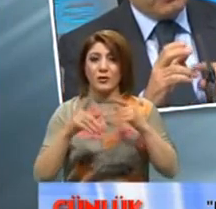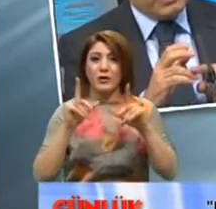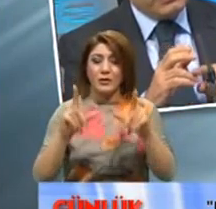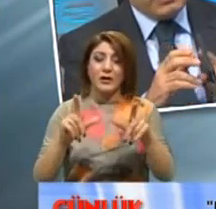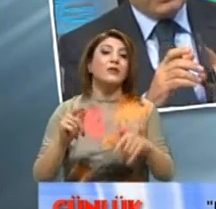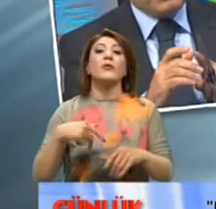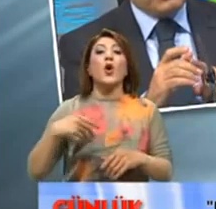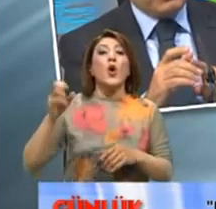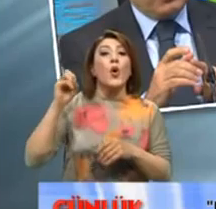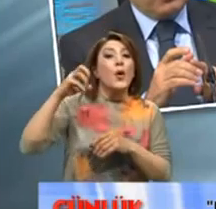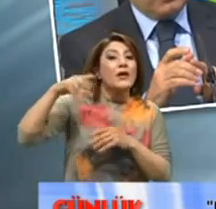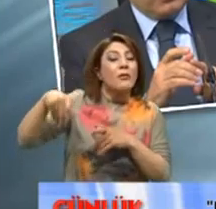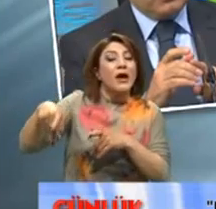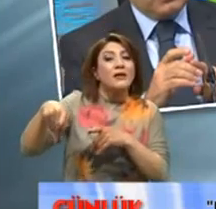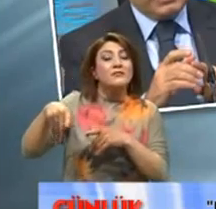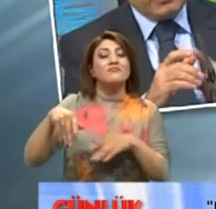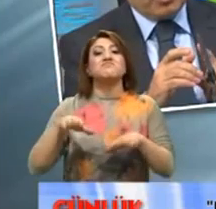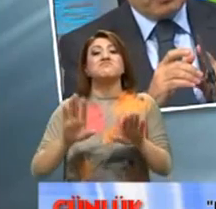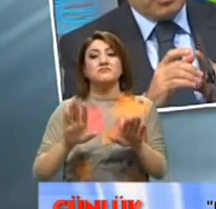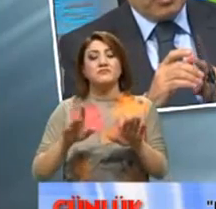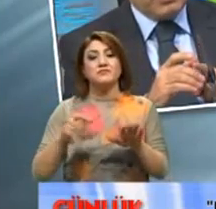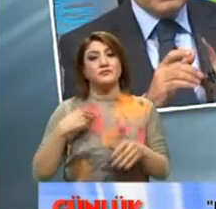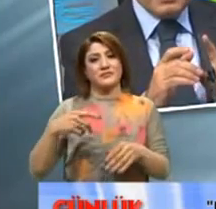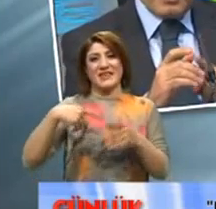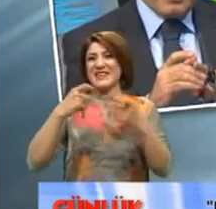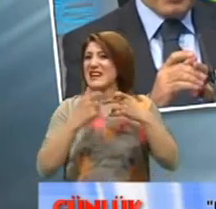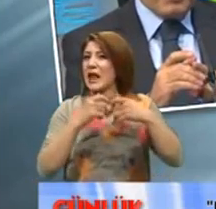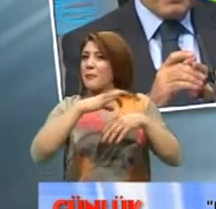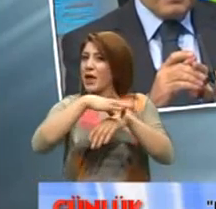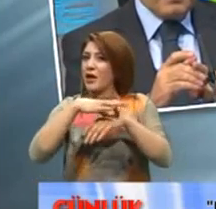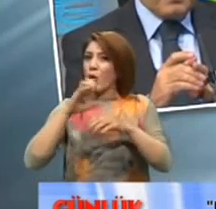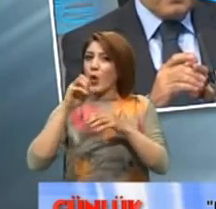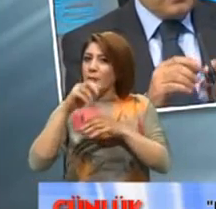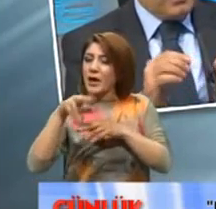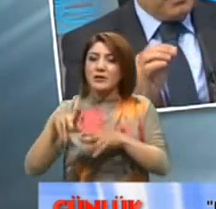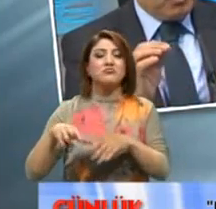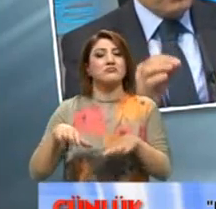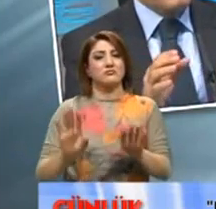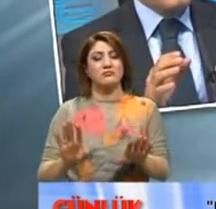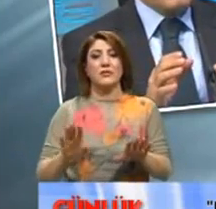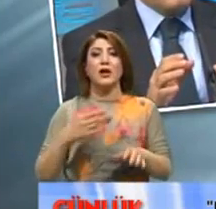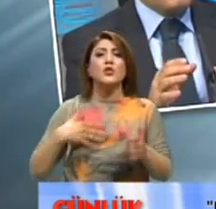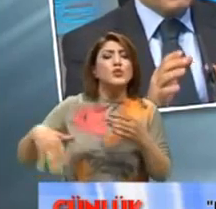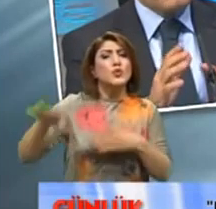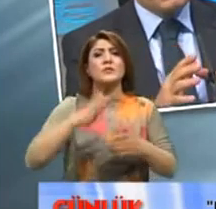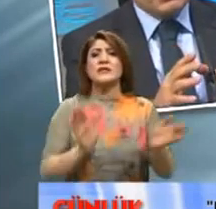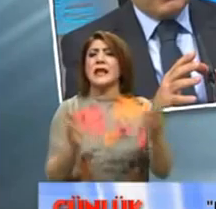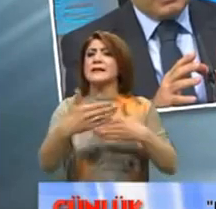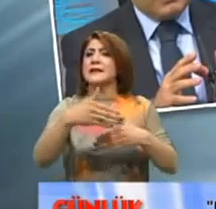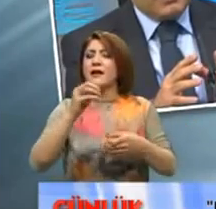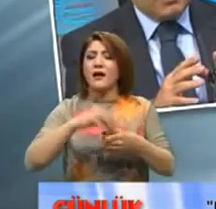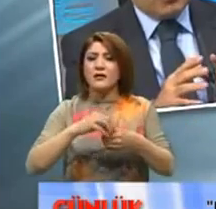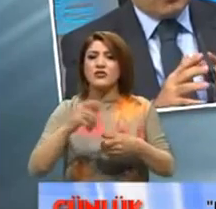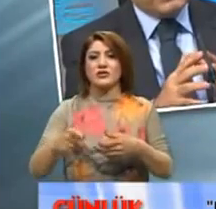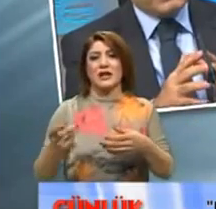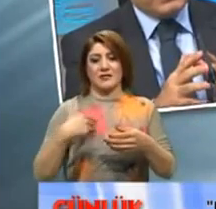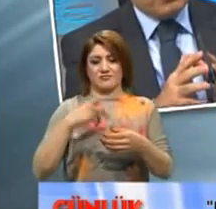sadece öğretmenler ve akademisyenler yok. Evet. Rehber öğretmenler yok. Sendikalarımız var. Bütün sendikalarımızın temsilcileri